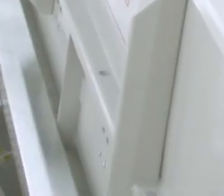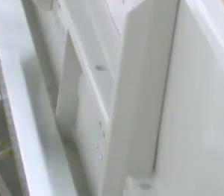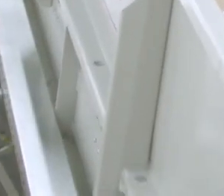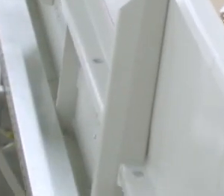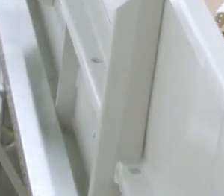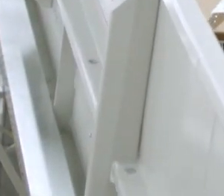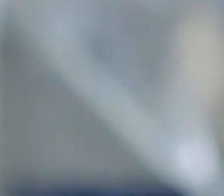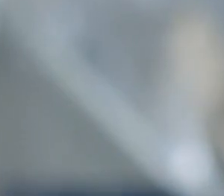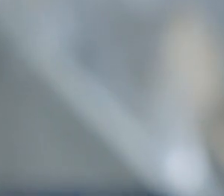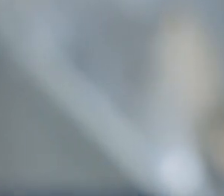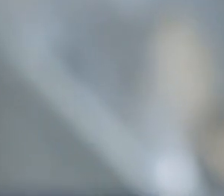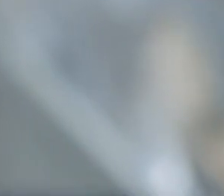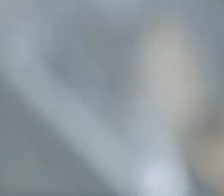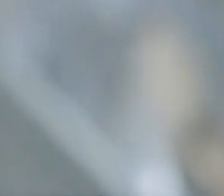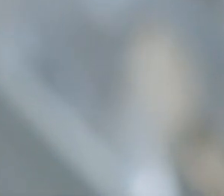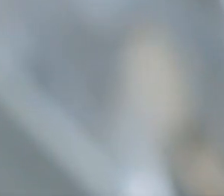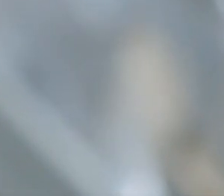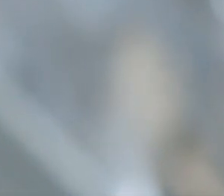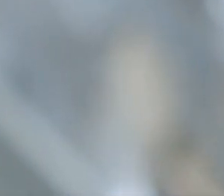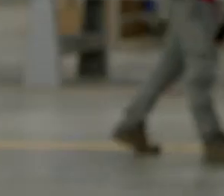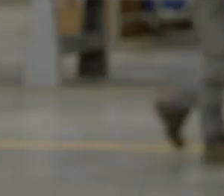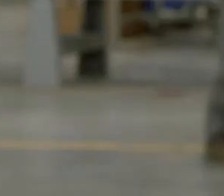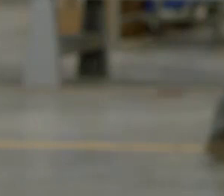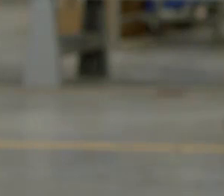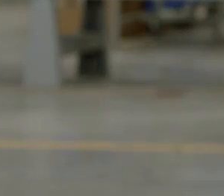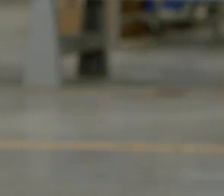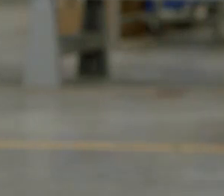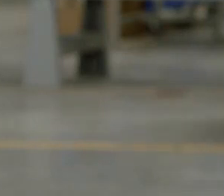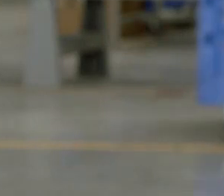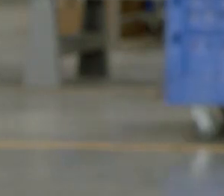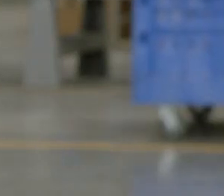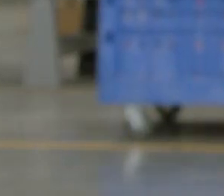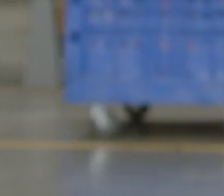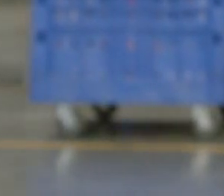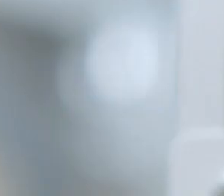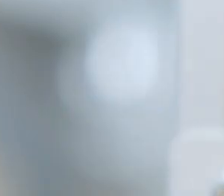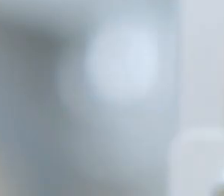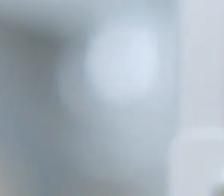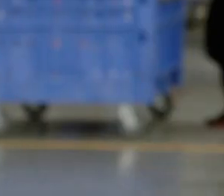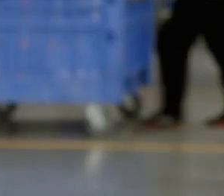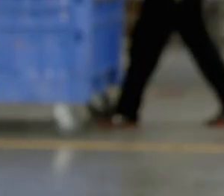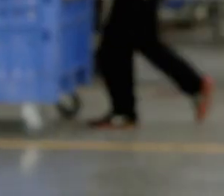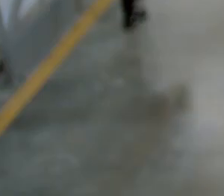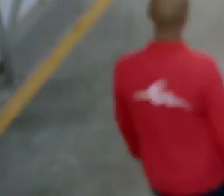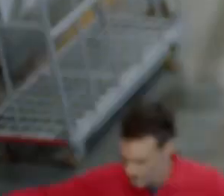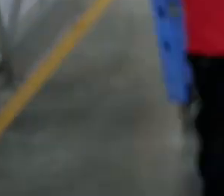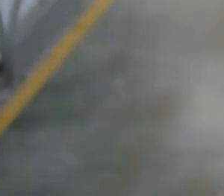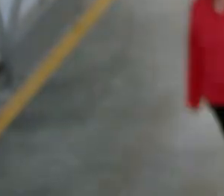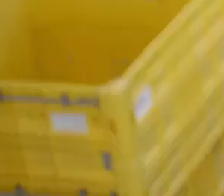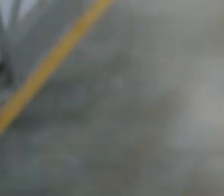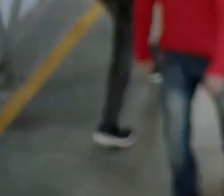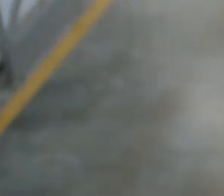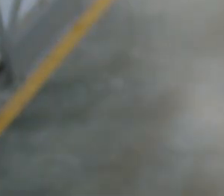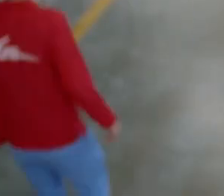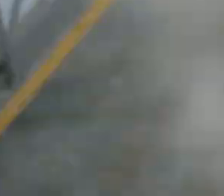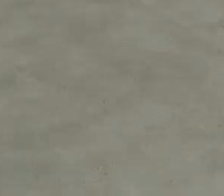את החבילות שמגיעות לכאן ממיינים על ידי מצלמות אנליטיות לצורך בקרה מרבית ומסירה מדויקת. הייטק, המקום